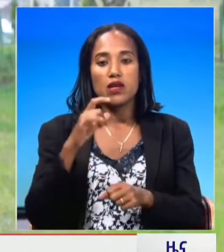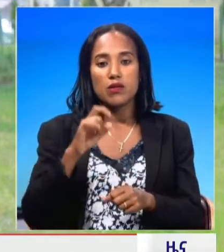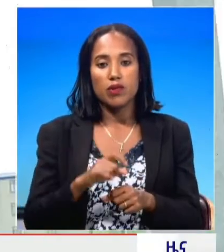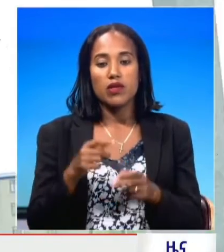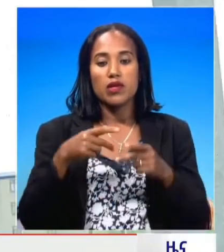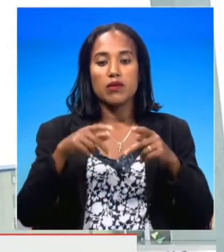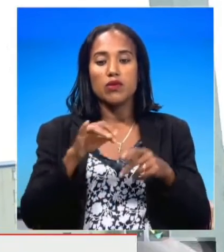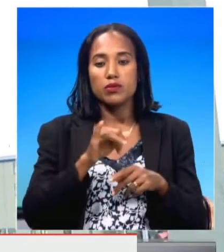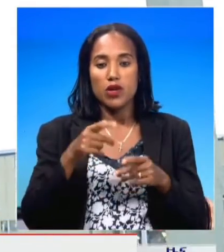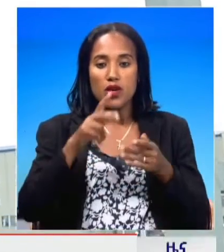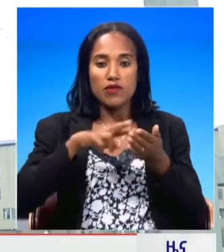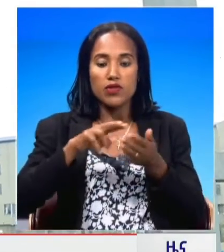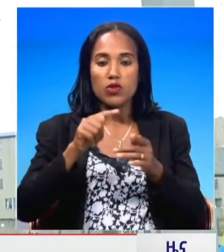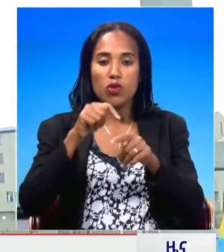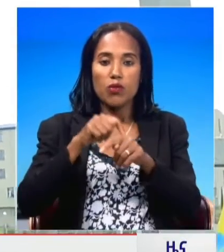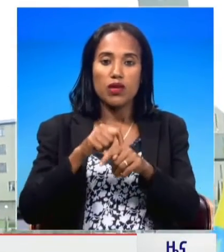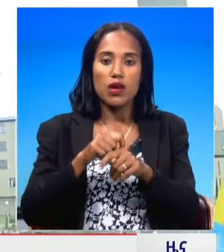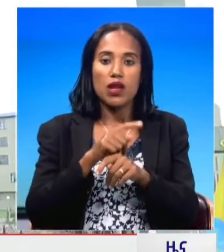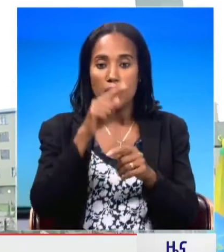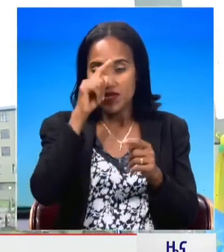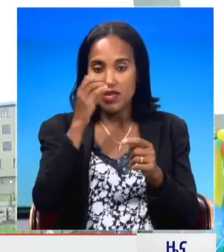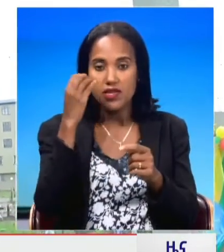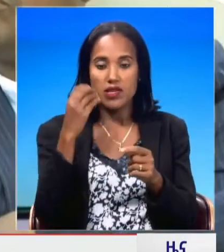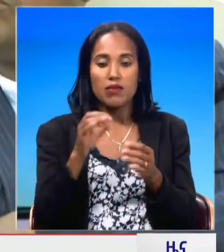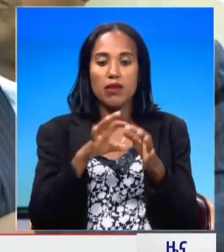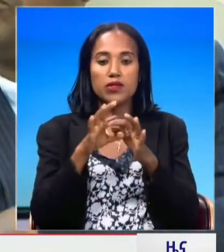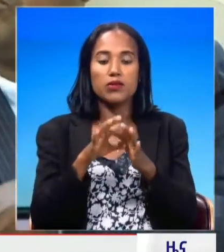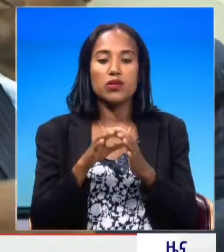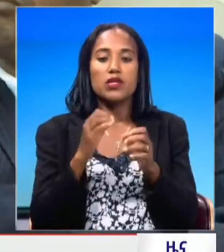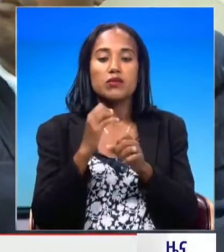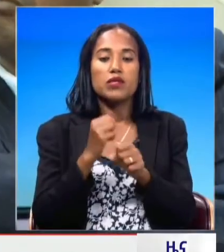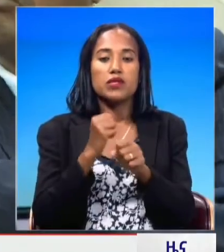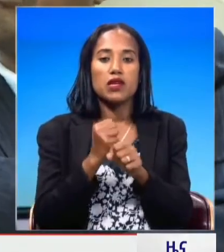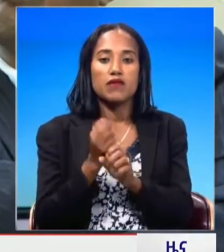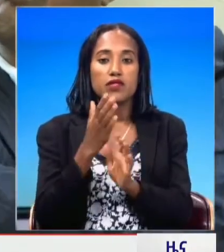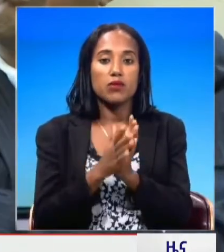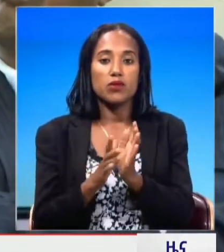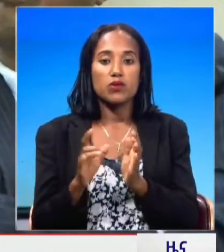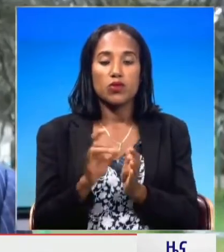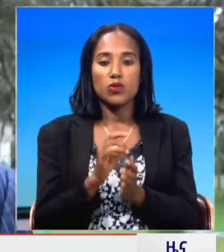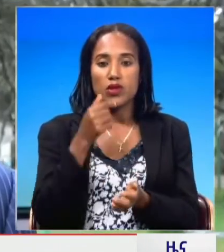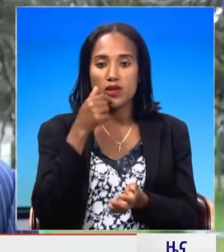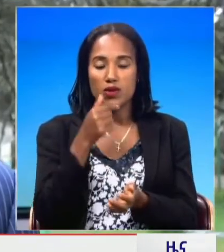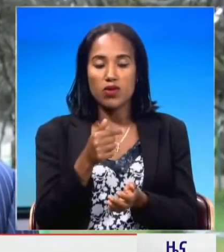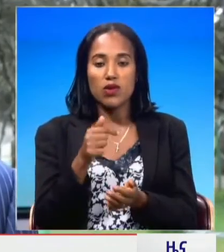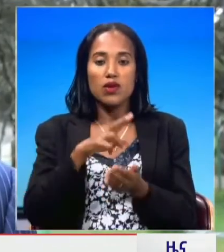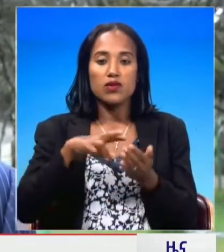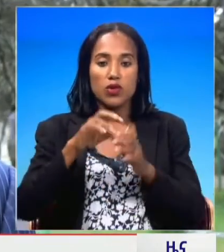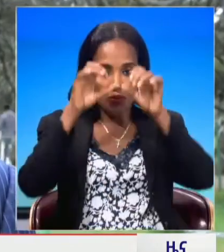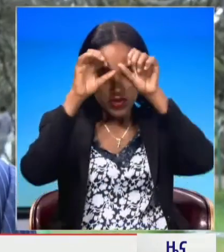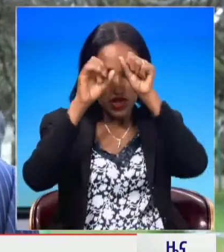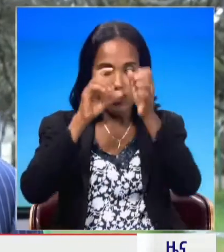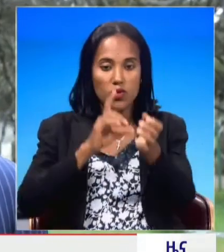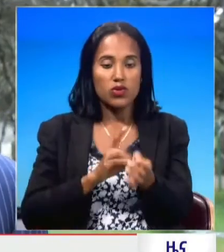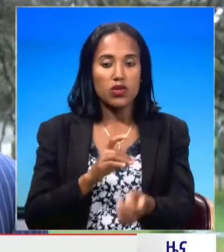ሁሉ ዩኒቨርሲቲው የተቋቋመበትን ዓላማ ሳይዘነጋ ለማህበረሰቡ ተጨባጭ ስራዎችን እያከናወነ እንደሚገኝ የጠቀሱት የዩኒቨርሲቲው ፕሬዚዳንት ዶክተር